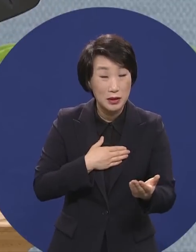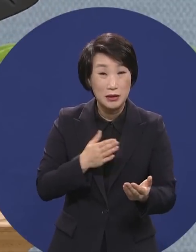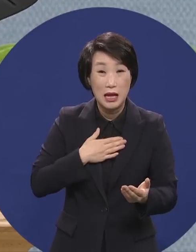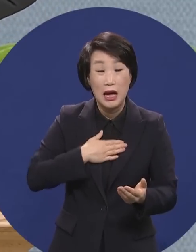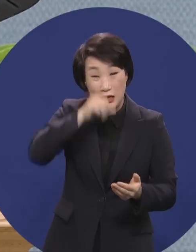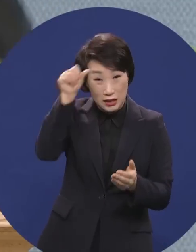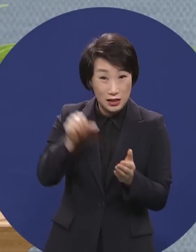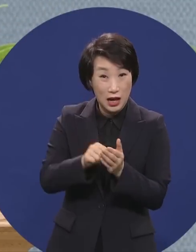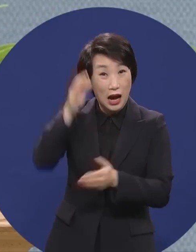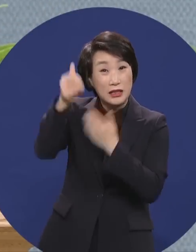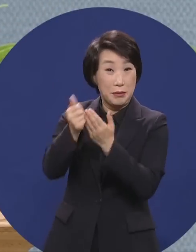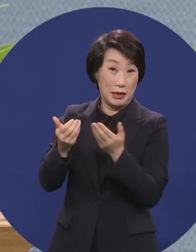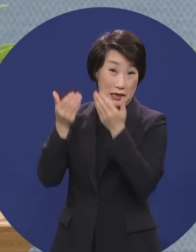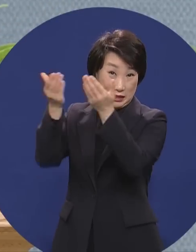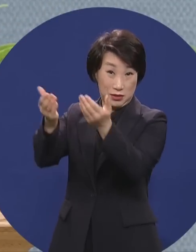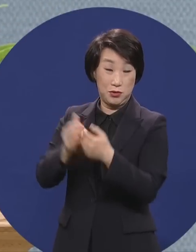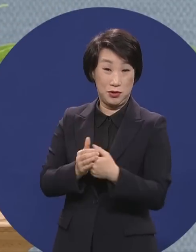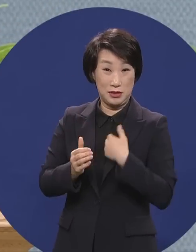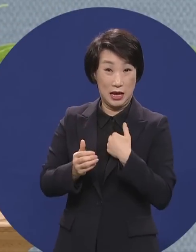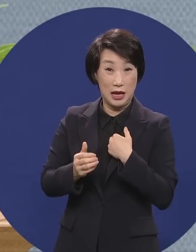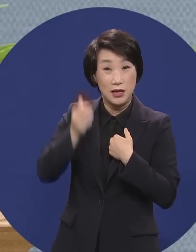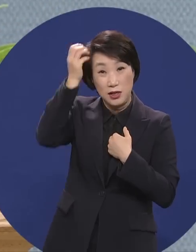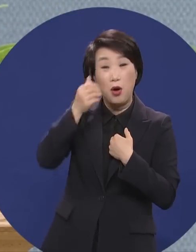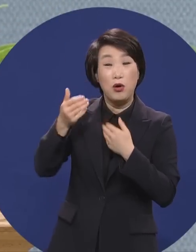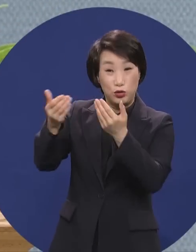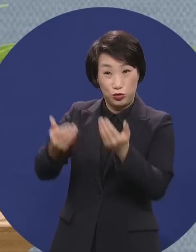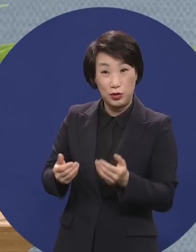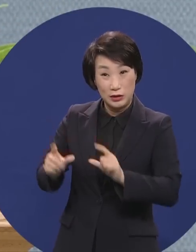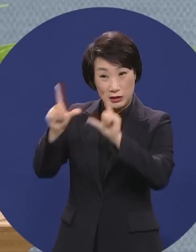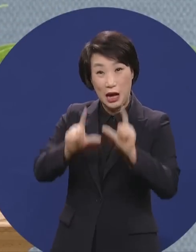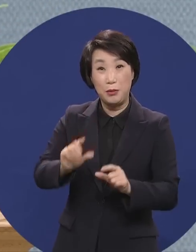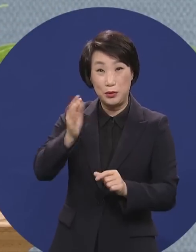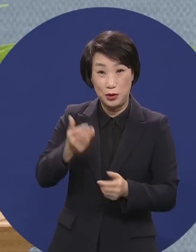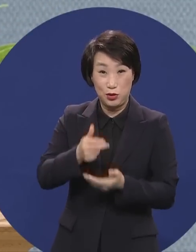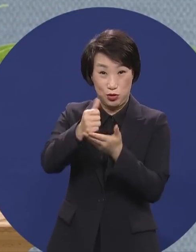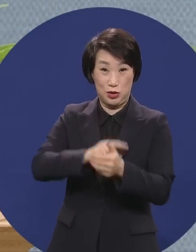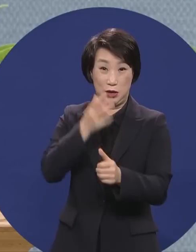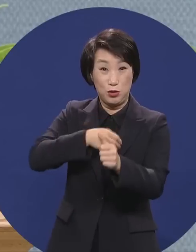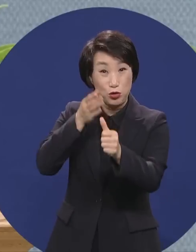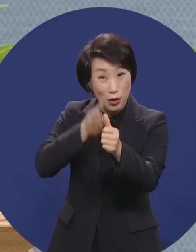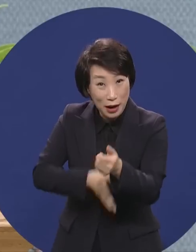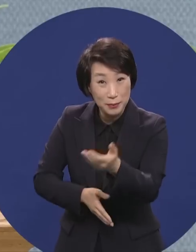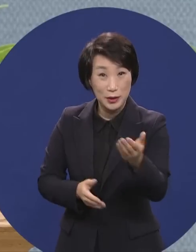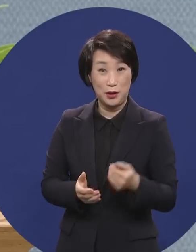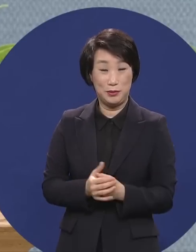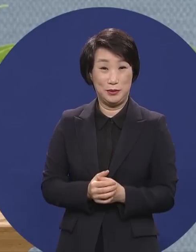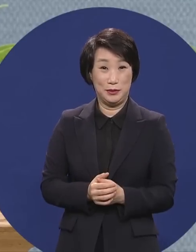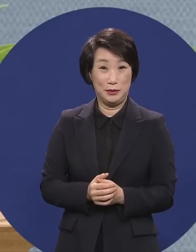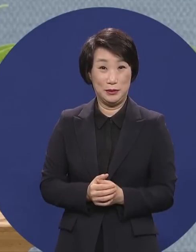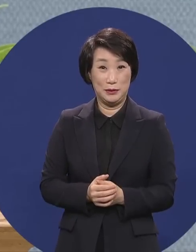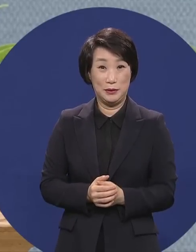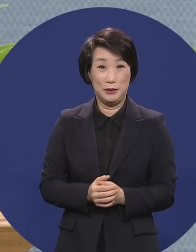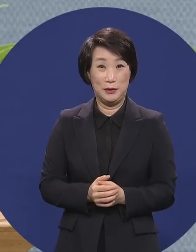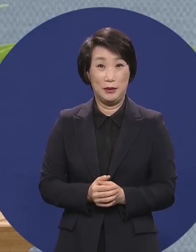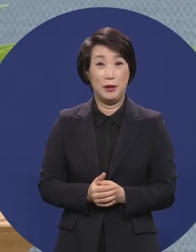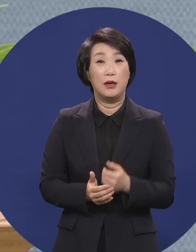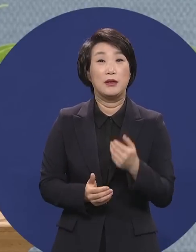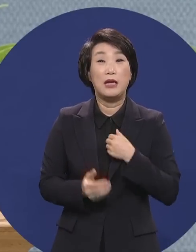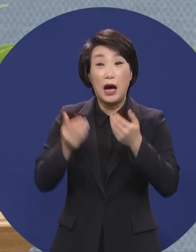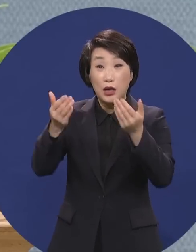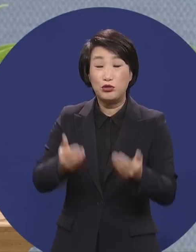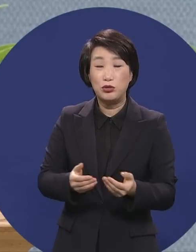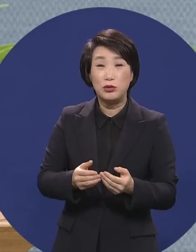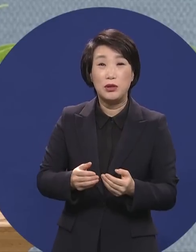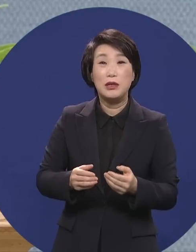인생은 하나님께 드려지고 내 영혼에게 주어지는 삶이 되기를 주님의 이름으로 축원합니다. 내게 준